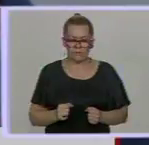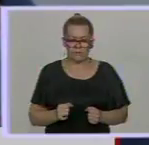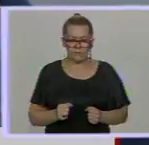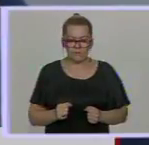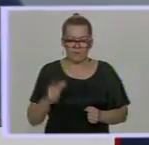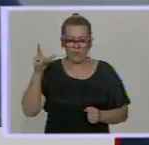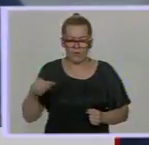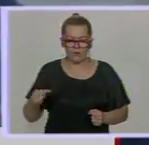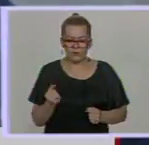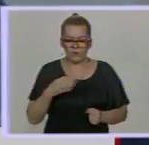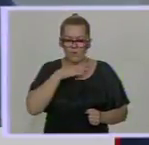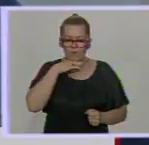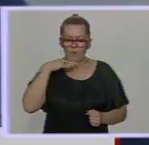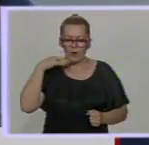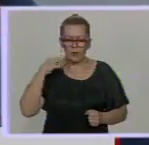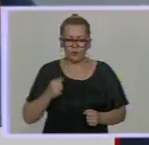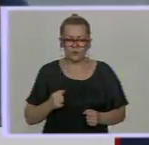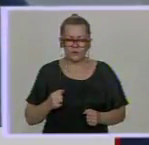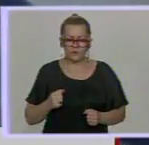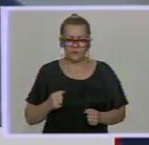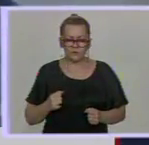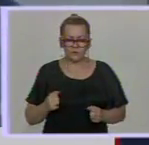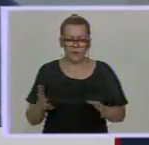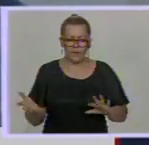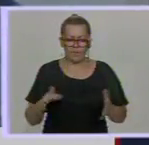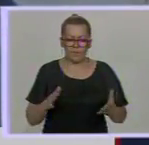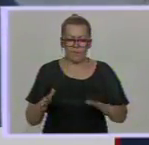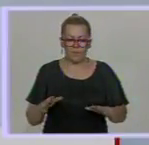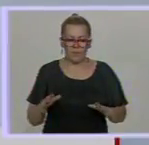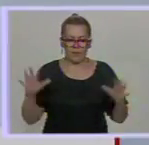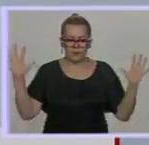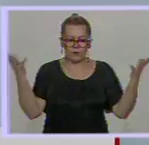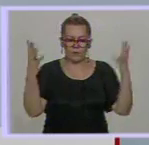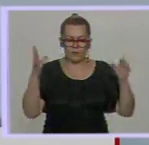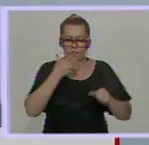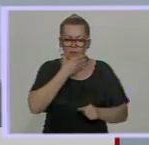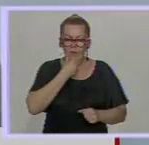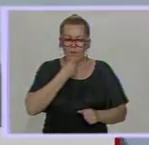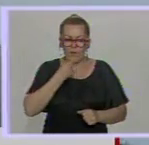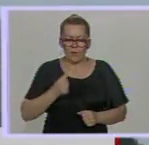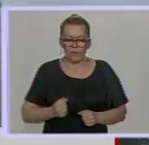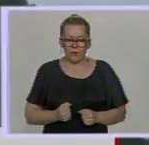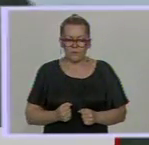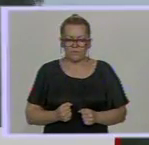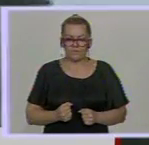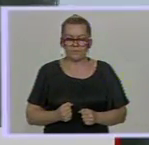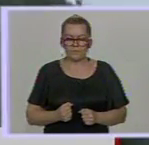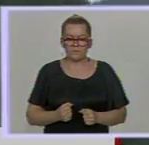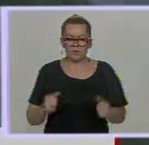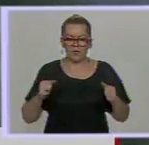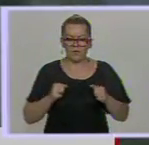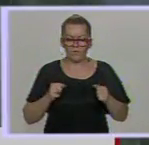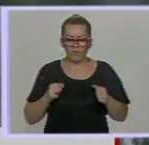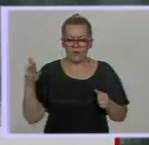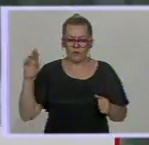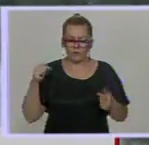Turiștii sunt din ce în ce mai mulți, parcă și peisajele sunt altele când ei sunt pe Clisură. Vacanța de